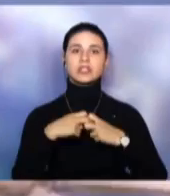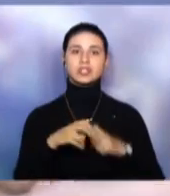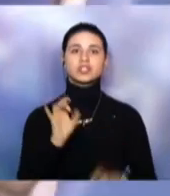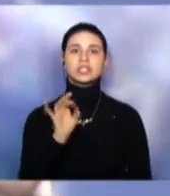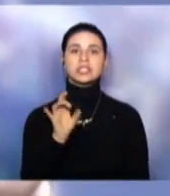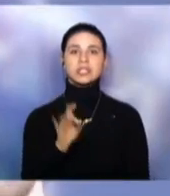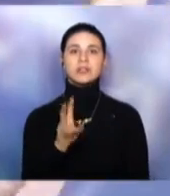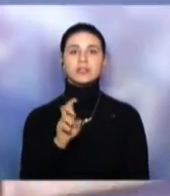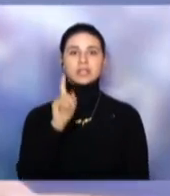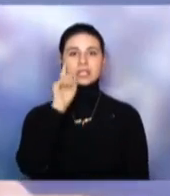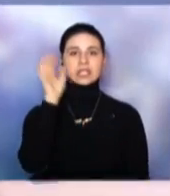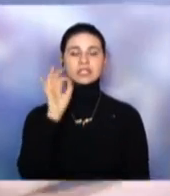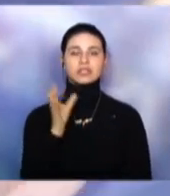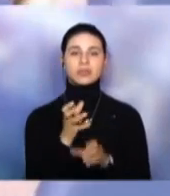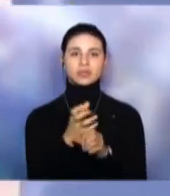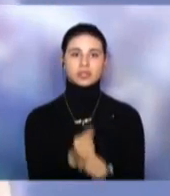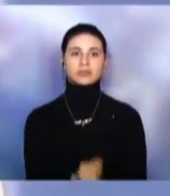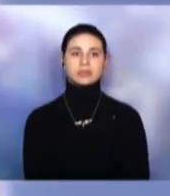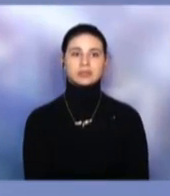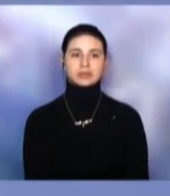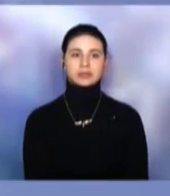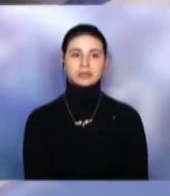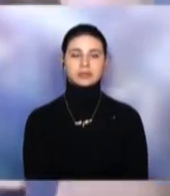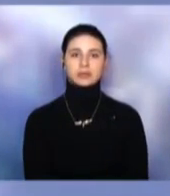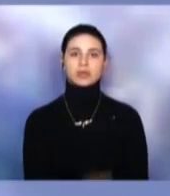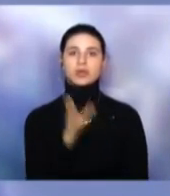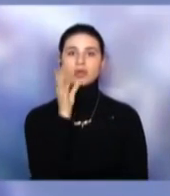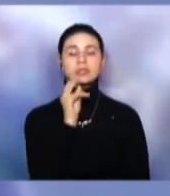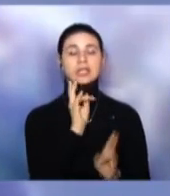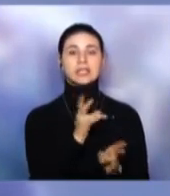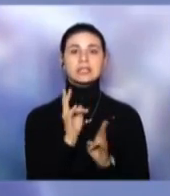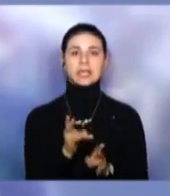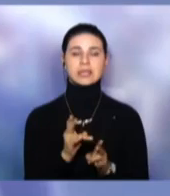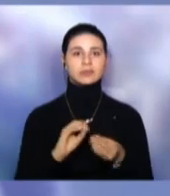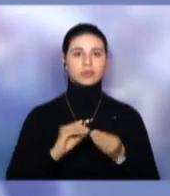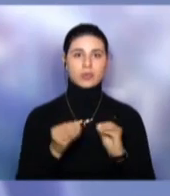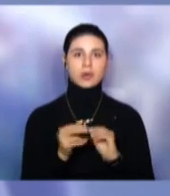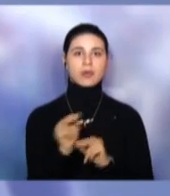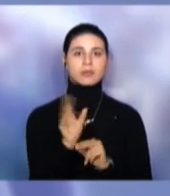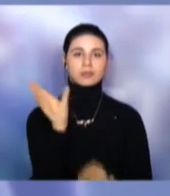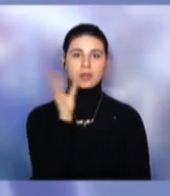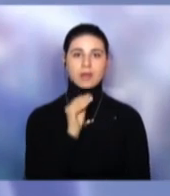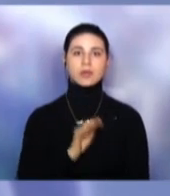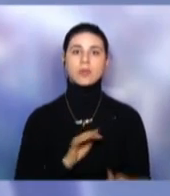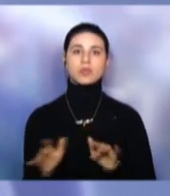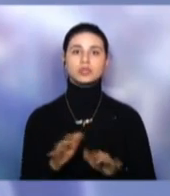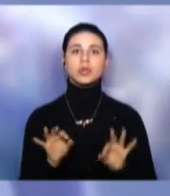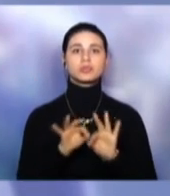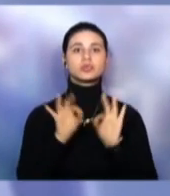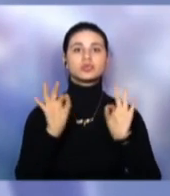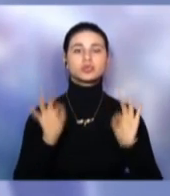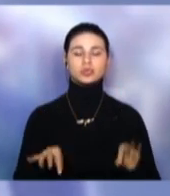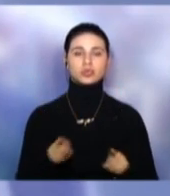ტკივილის ინტენსივობის შემცირება, სახსრის დაზიანების გაღრმავების პროფილაქტიკა, მოძრაობის სრული